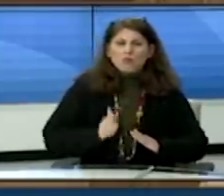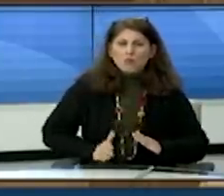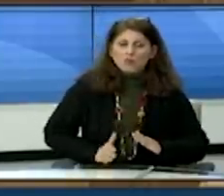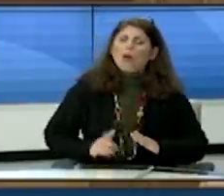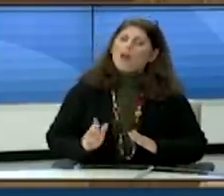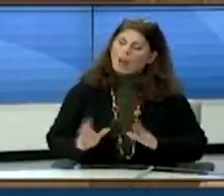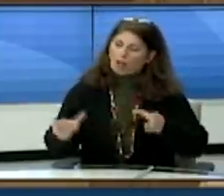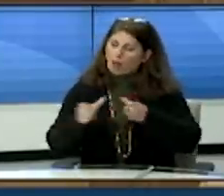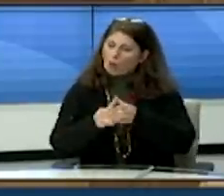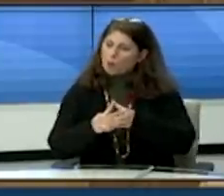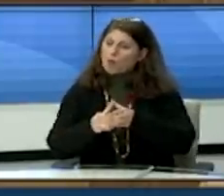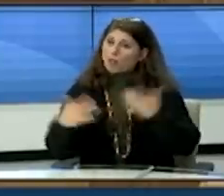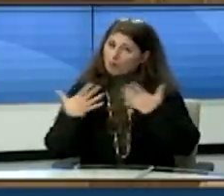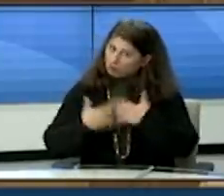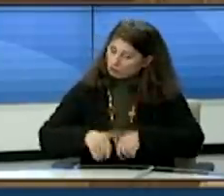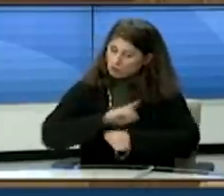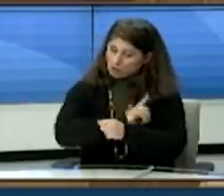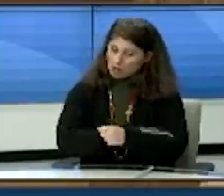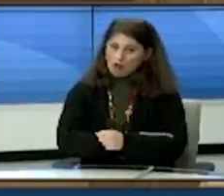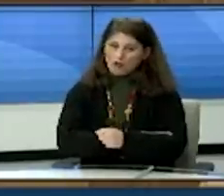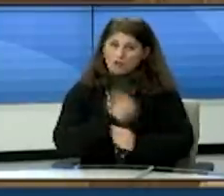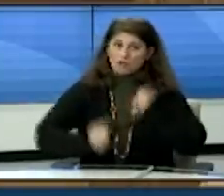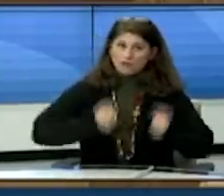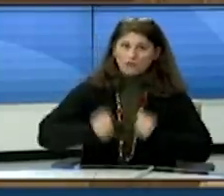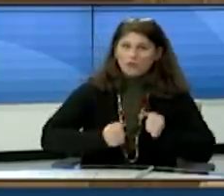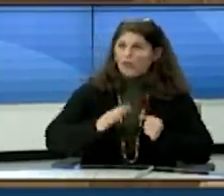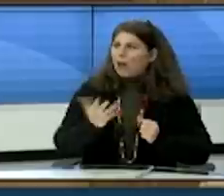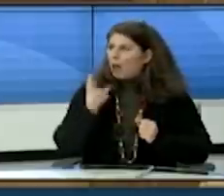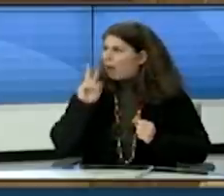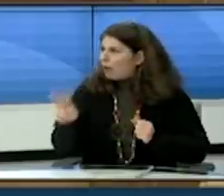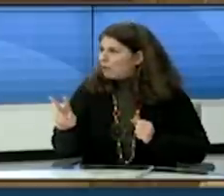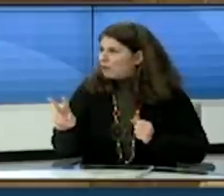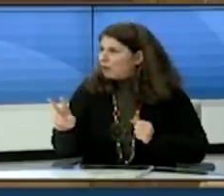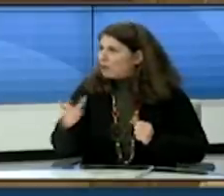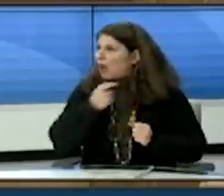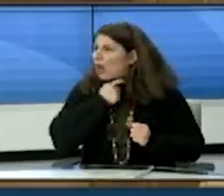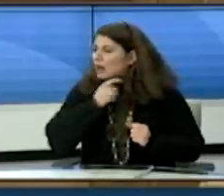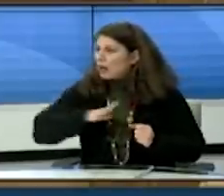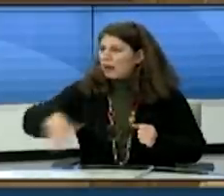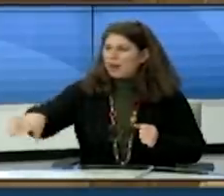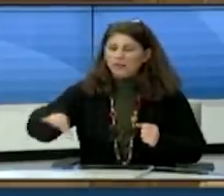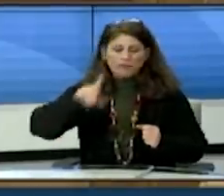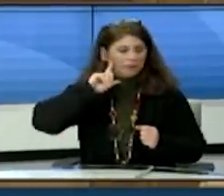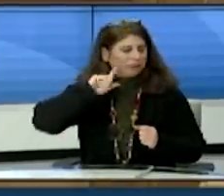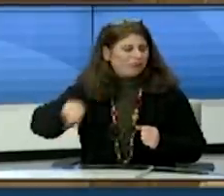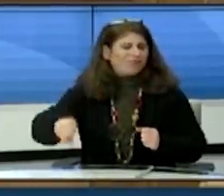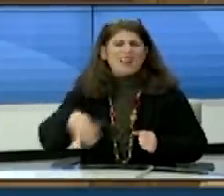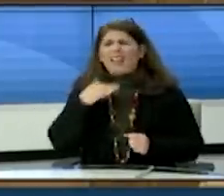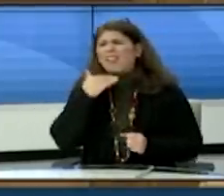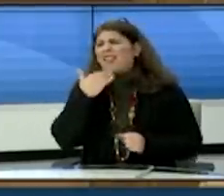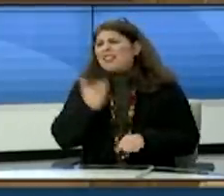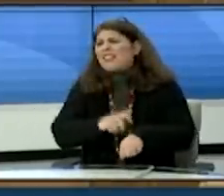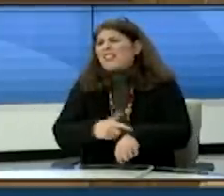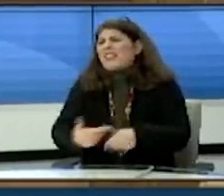επιτελικό, είναι ταχύτατο, ικανό, αλλά όταν πρόκειται για λαϊκές ανάγκες, τότε γίνεται